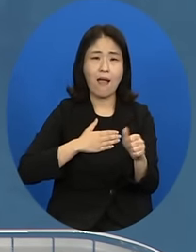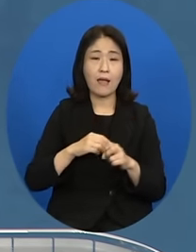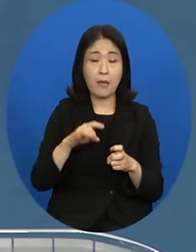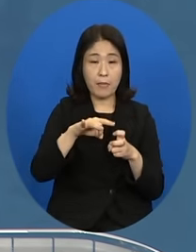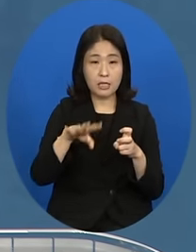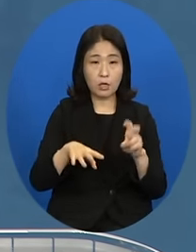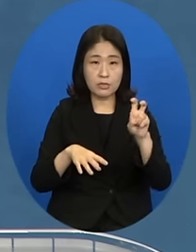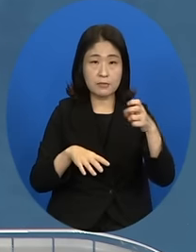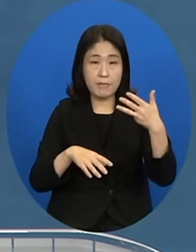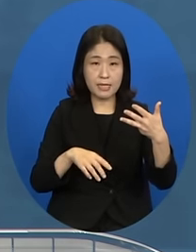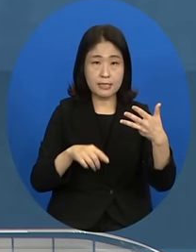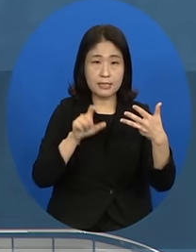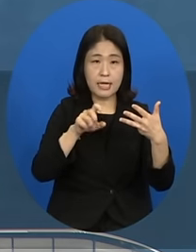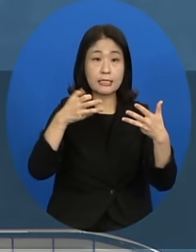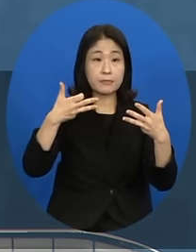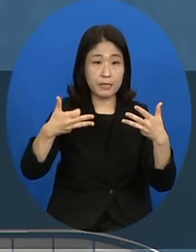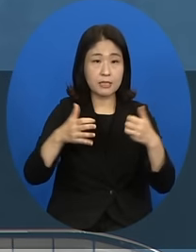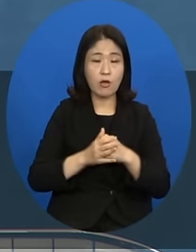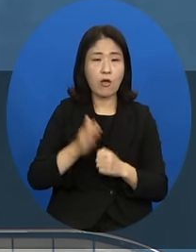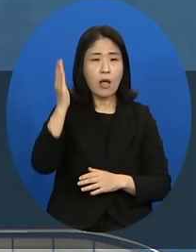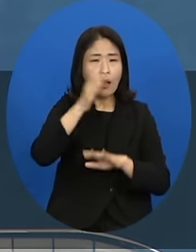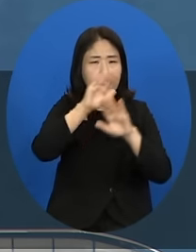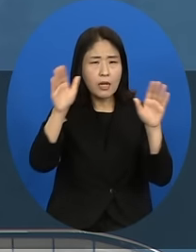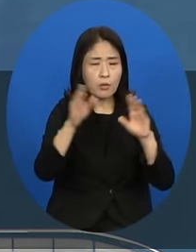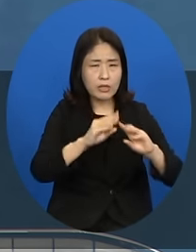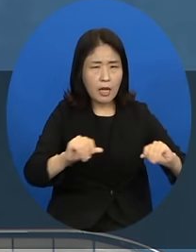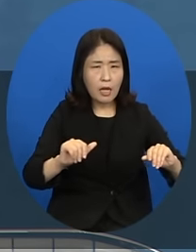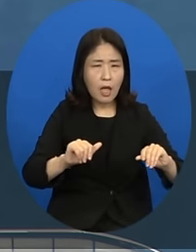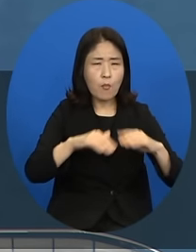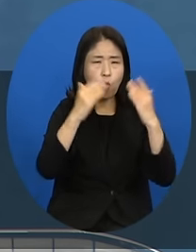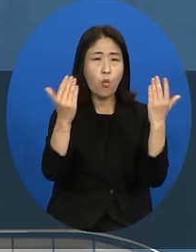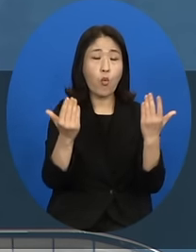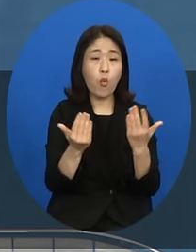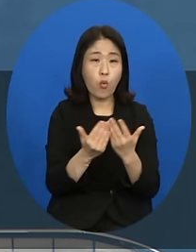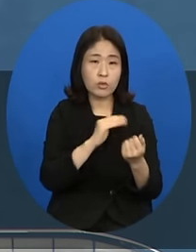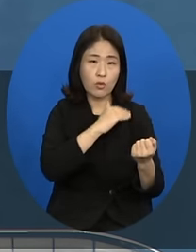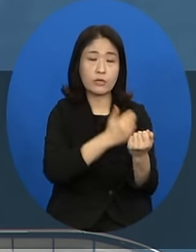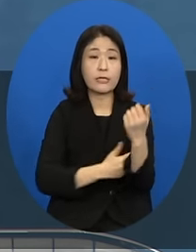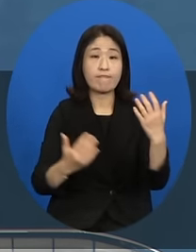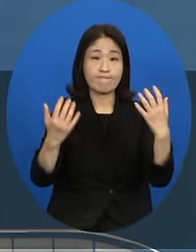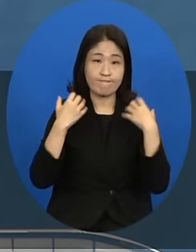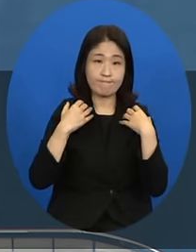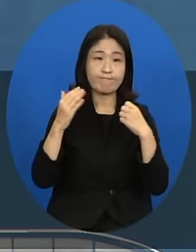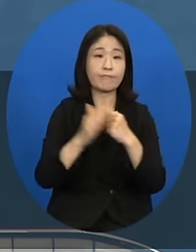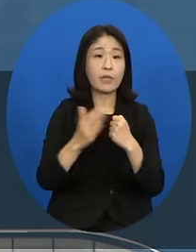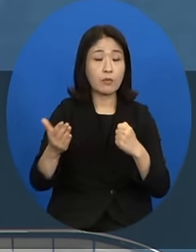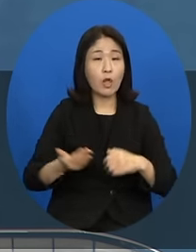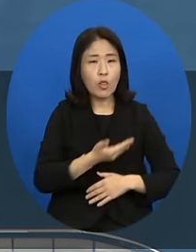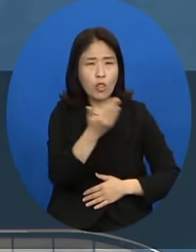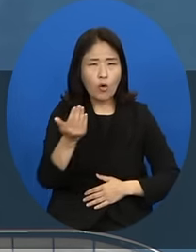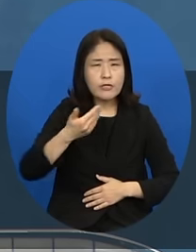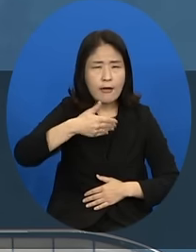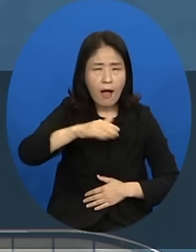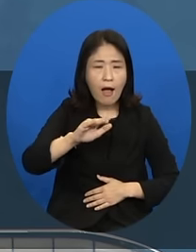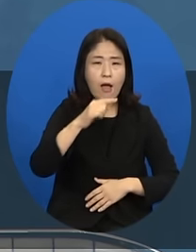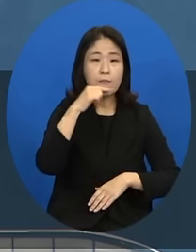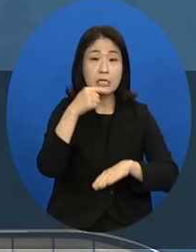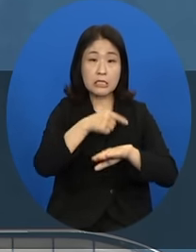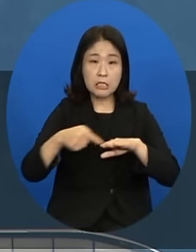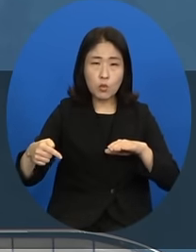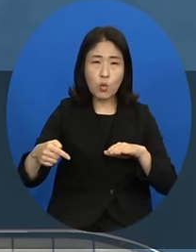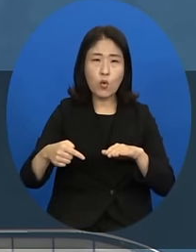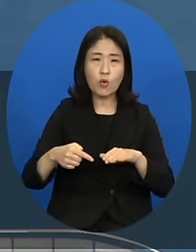28장 18절에서 하늘과 땅의 모든 권세를 내게 주셨으니 그러므로 너희는 가서 모든